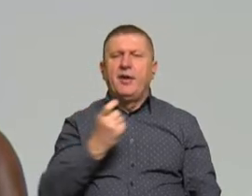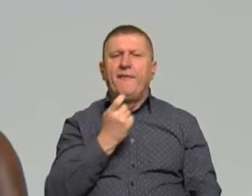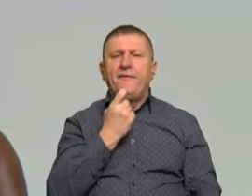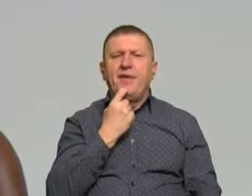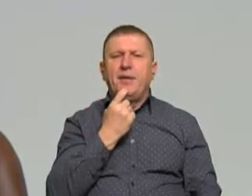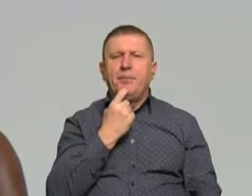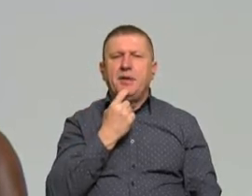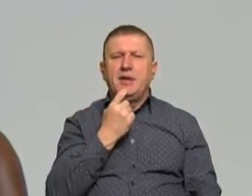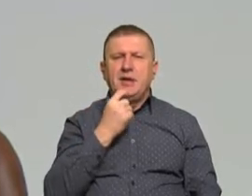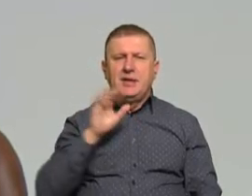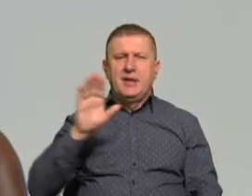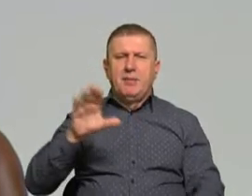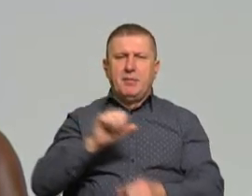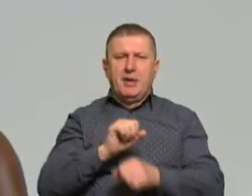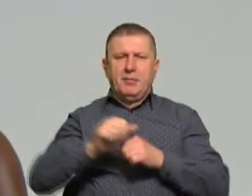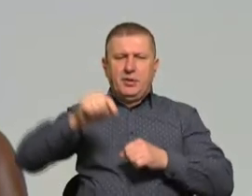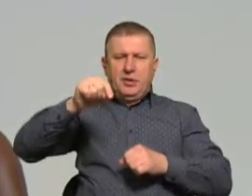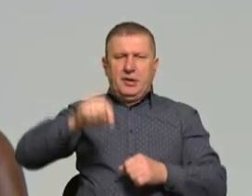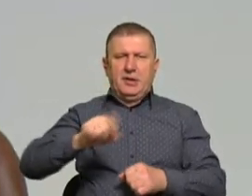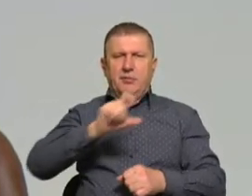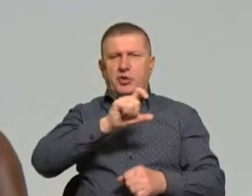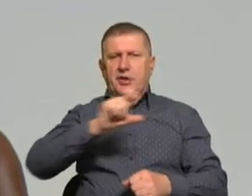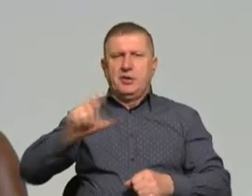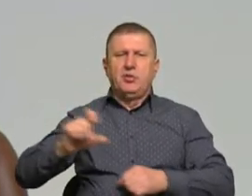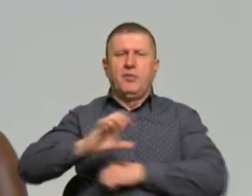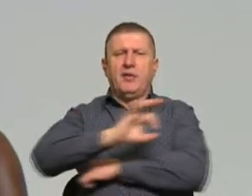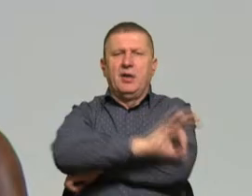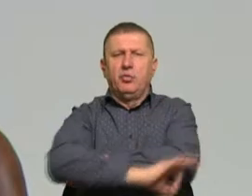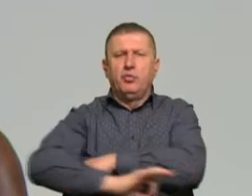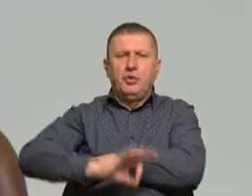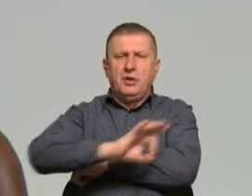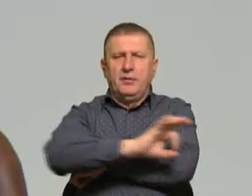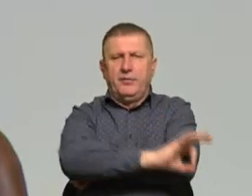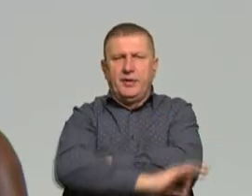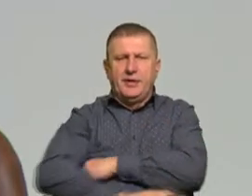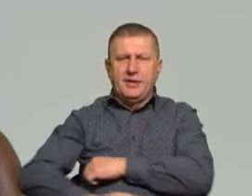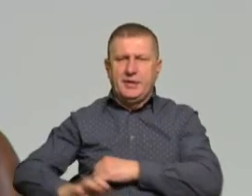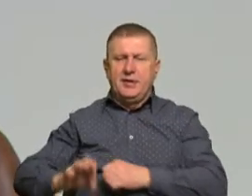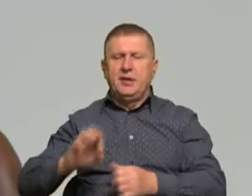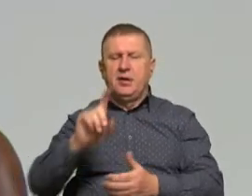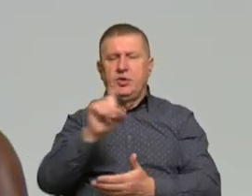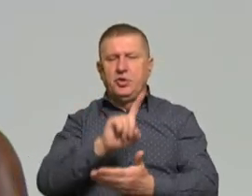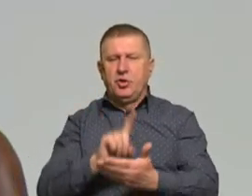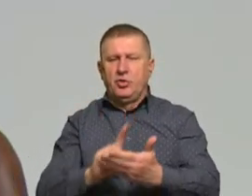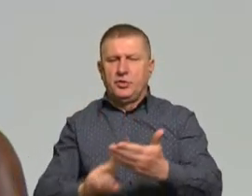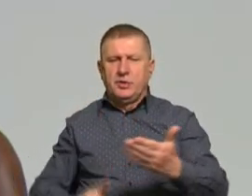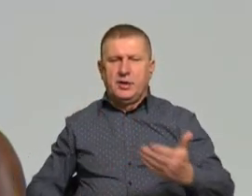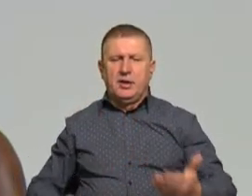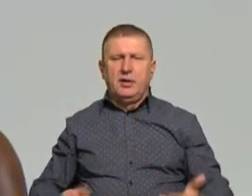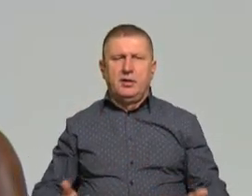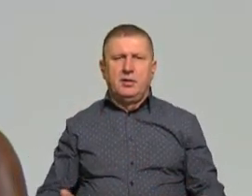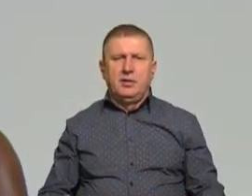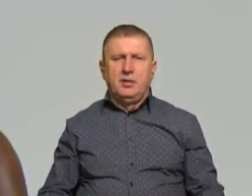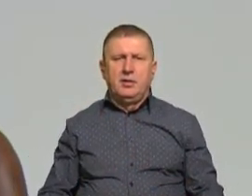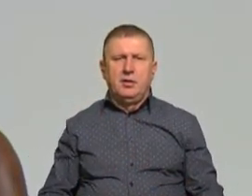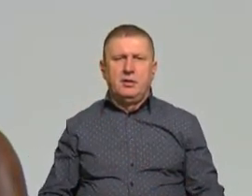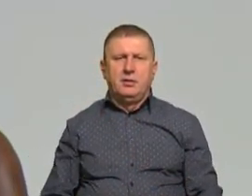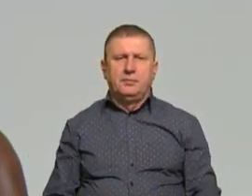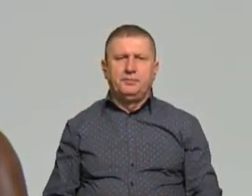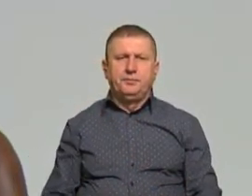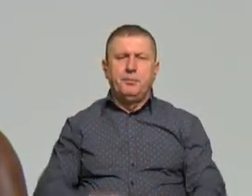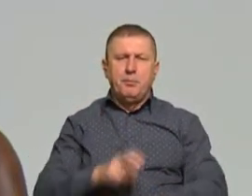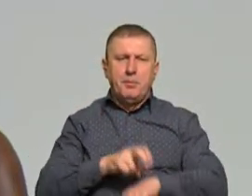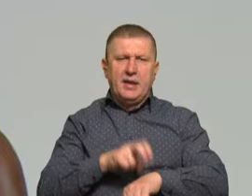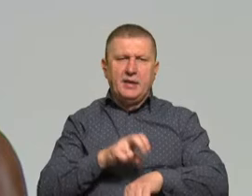Wapienicy ma być tymczasowa siedziba Uniwersytetu Medycznego Śląskiej Filii. I między innymi